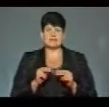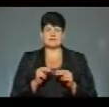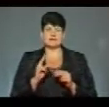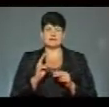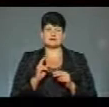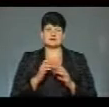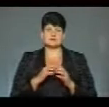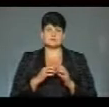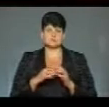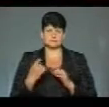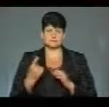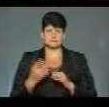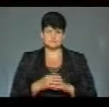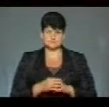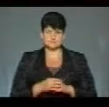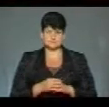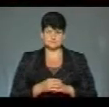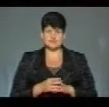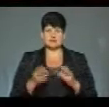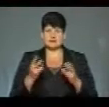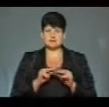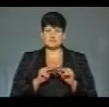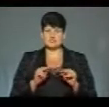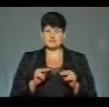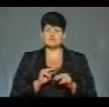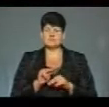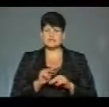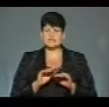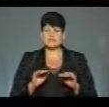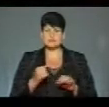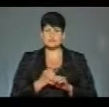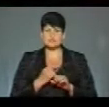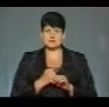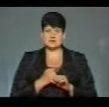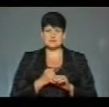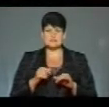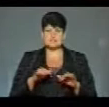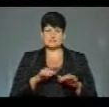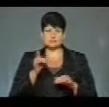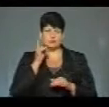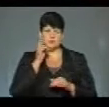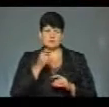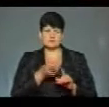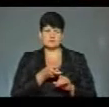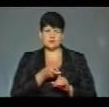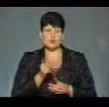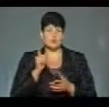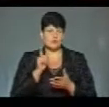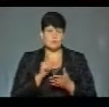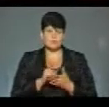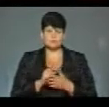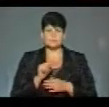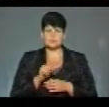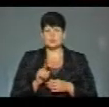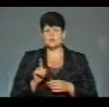гімназії Наталя Пашковська. Треба вчити дітей працювати із засобами мобільного зв'язку обов'язково, тому